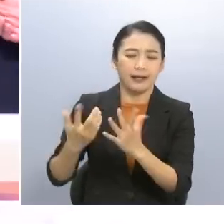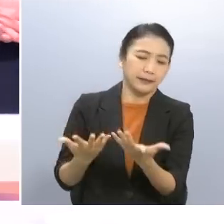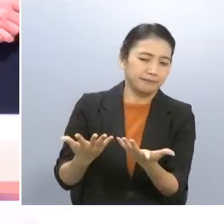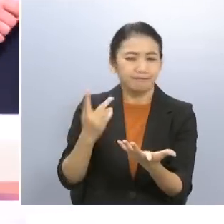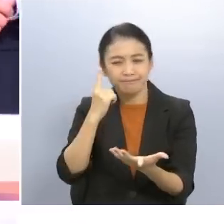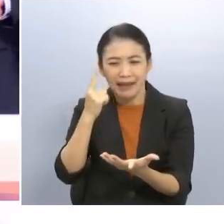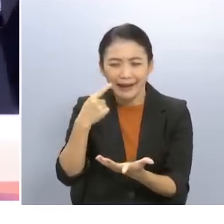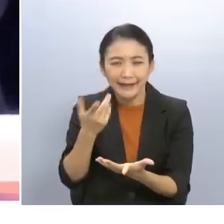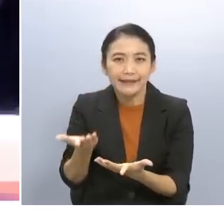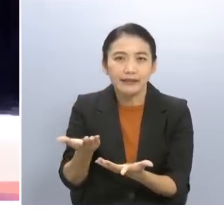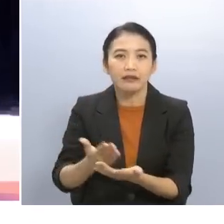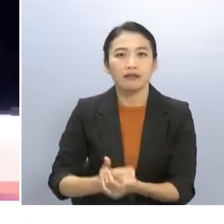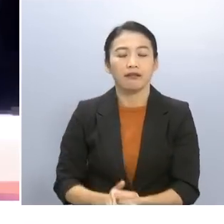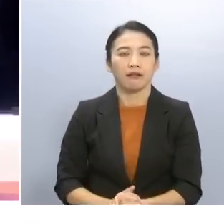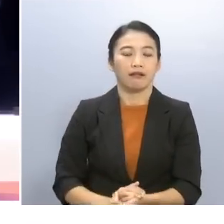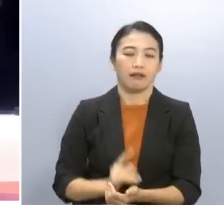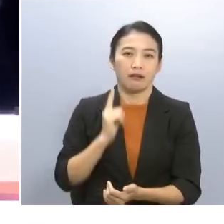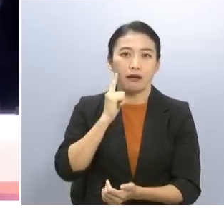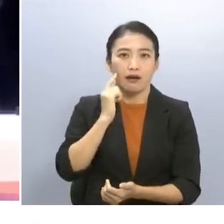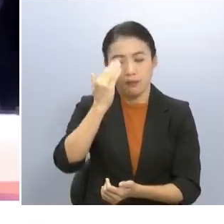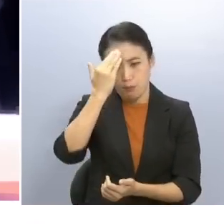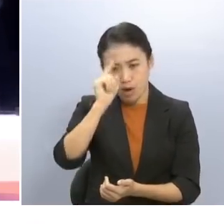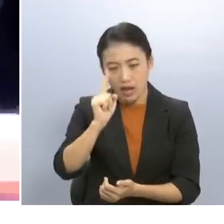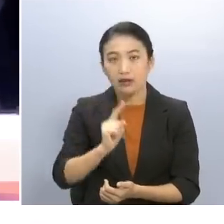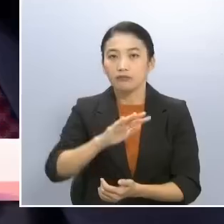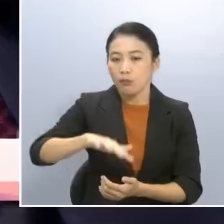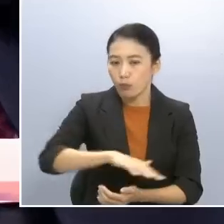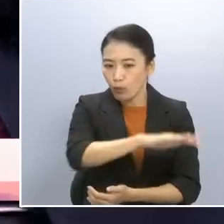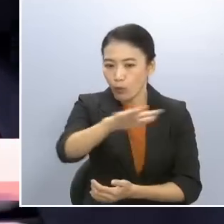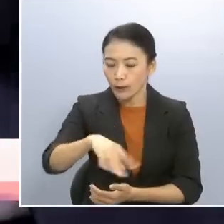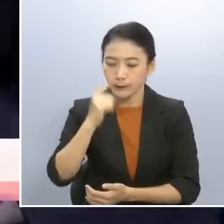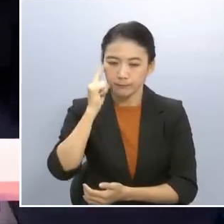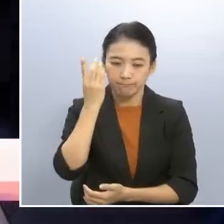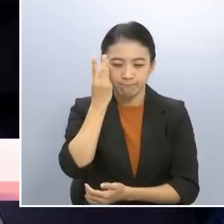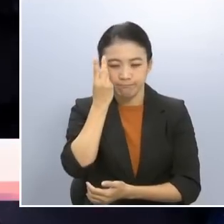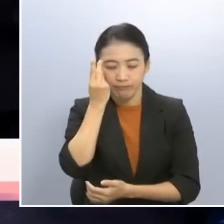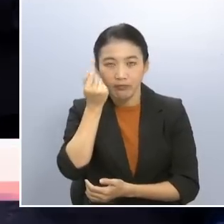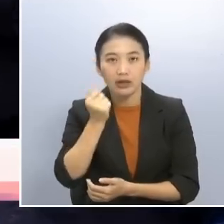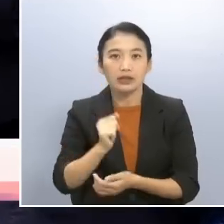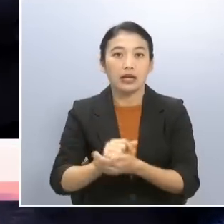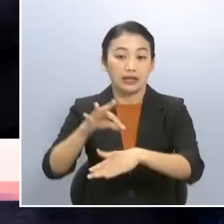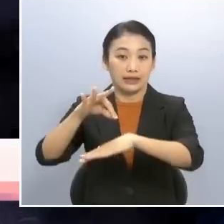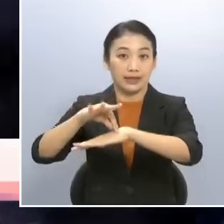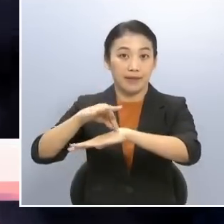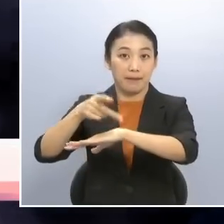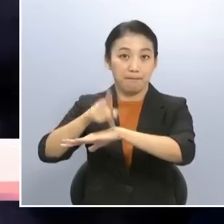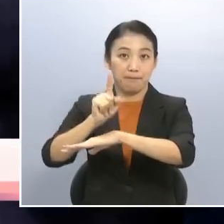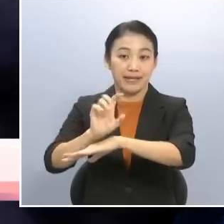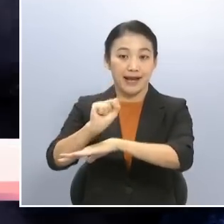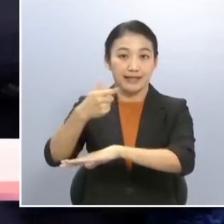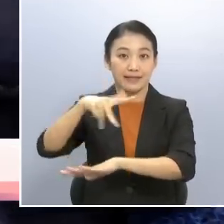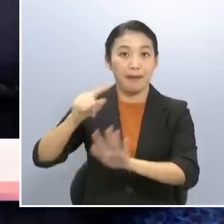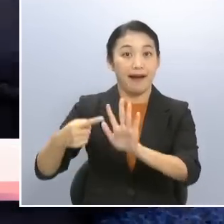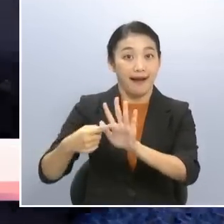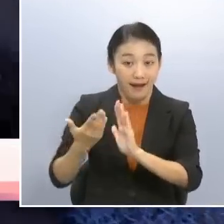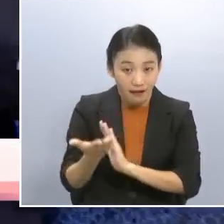ะอะไรเพราะคือแต่ละท่านก็มองว่าประธานสภาเนี่ยคือตำแหน่งที่จะมีการขับเคลื่อนกันในสภานะ